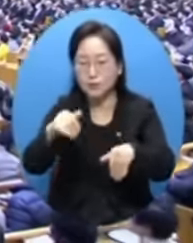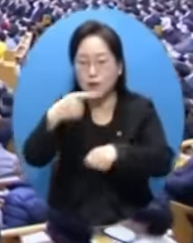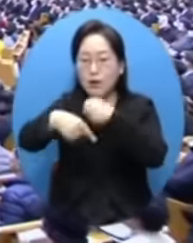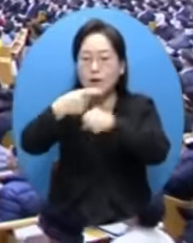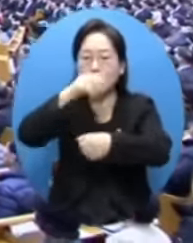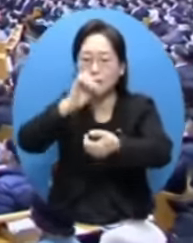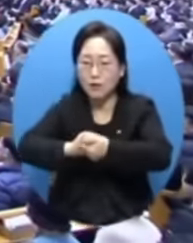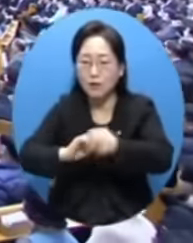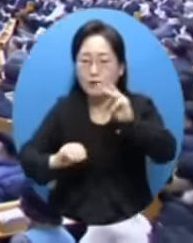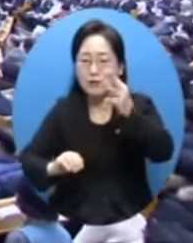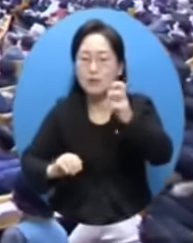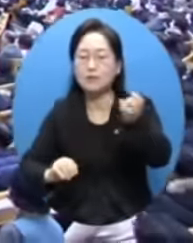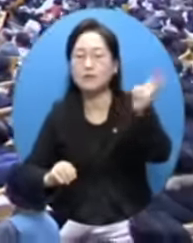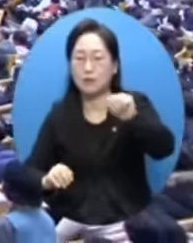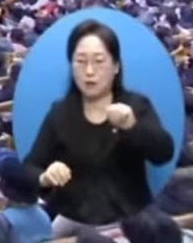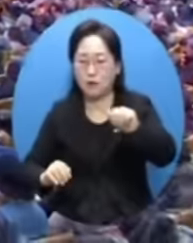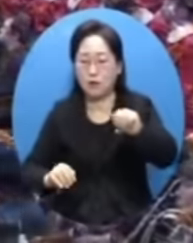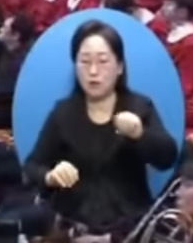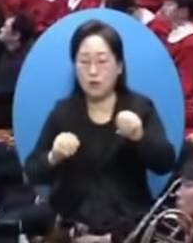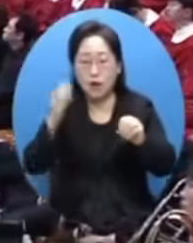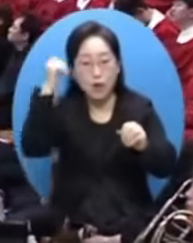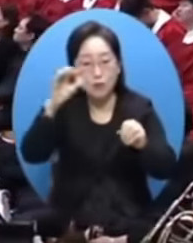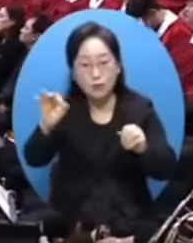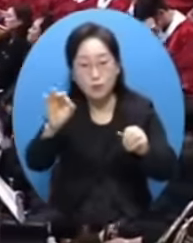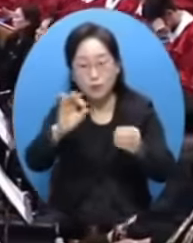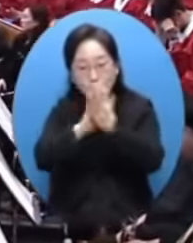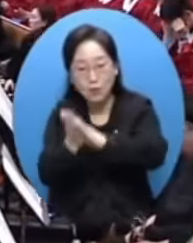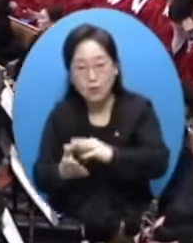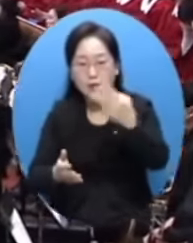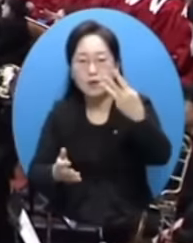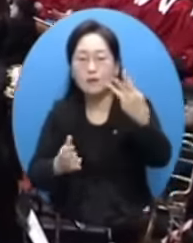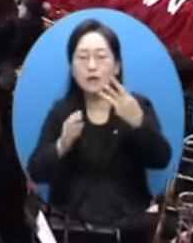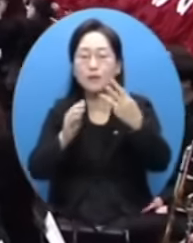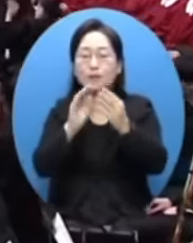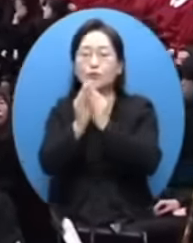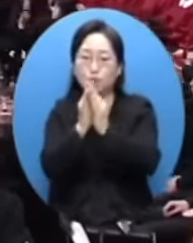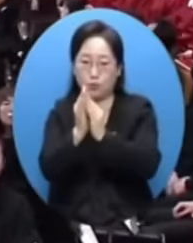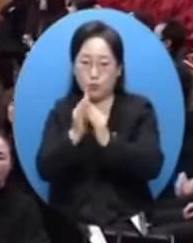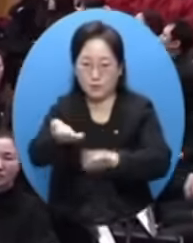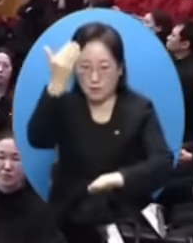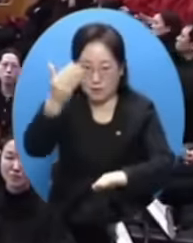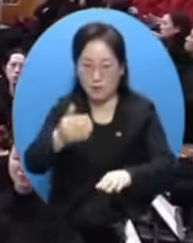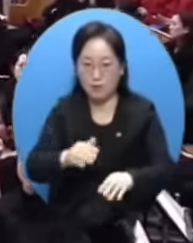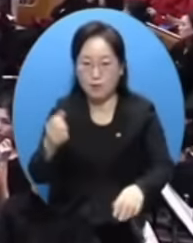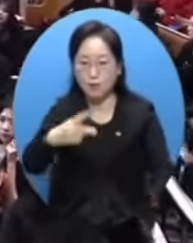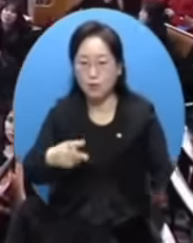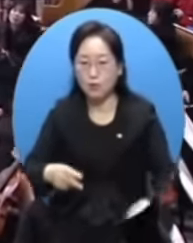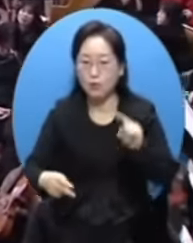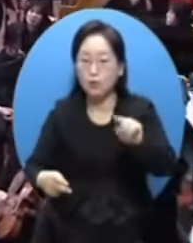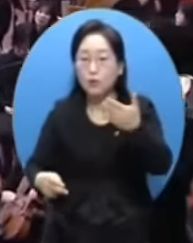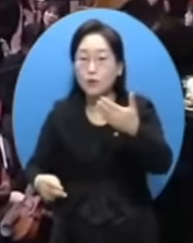30억 달러 3조 천억의 매출을 올립니다 1988년에는 1조